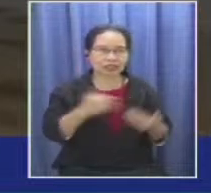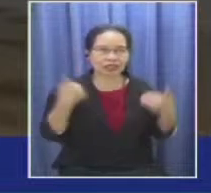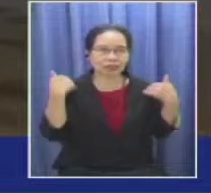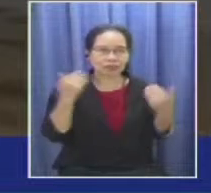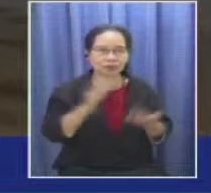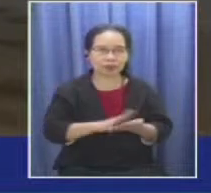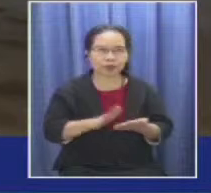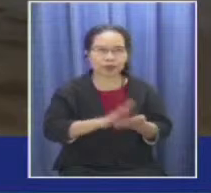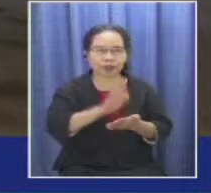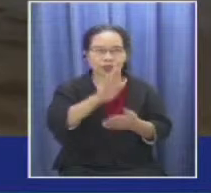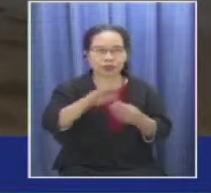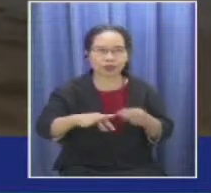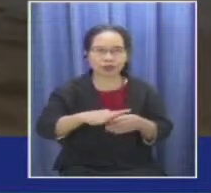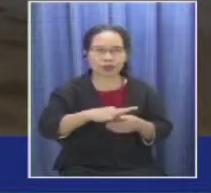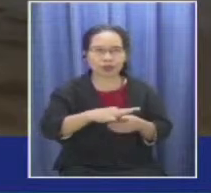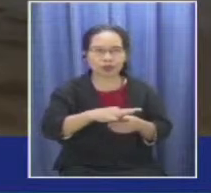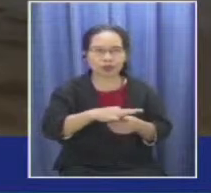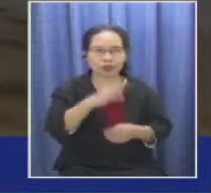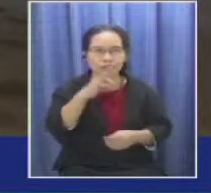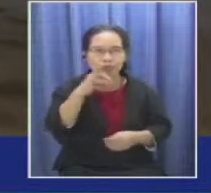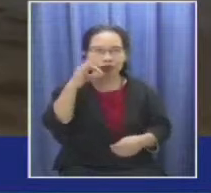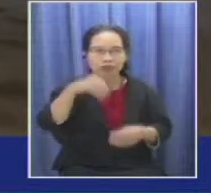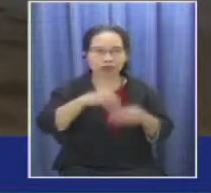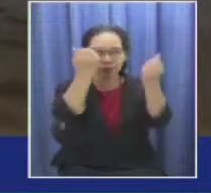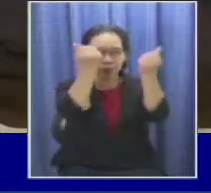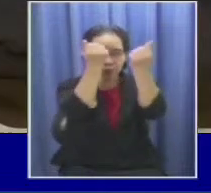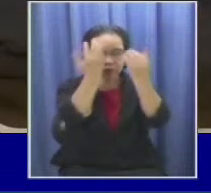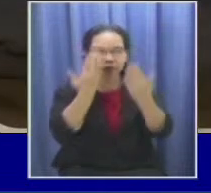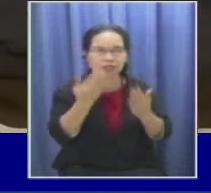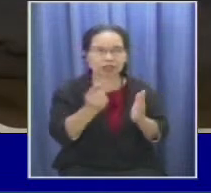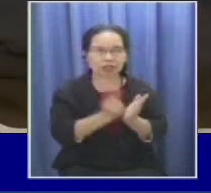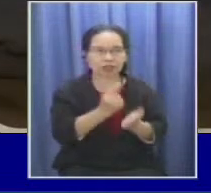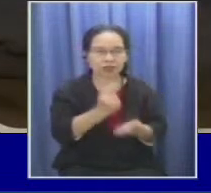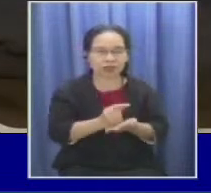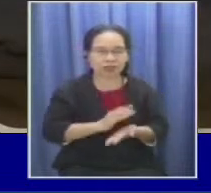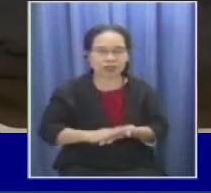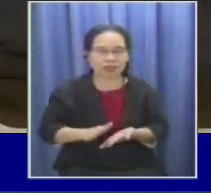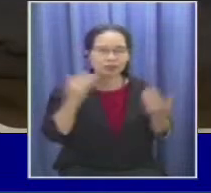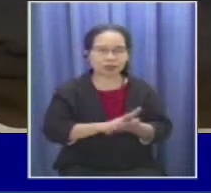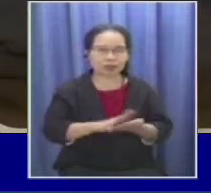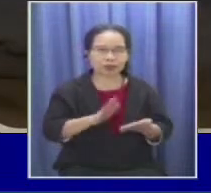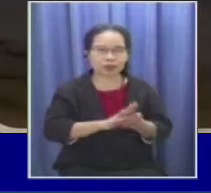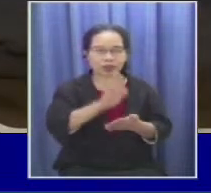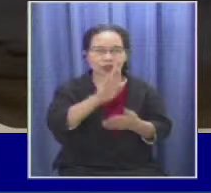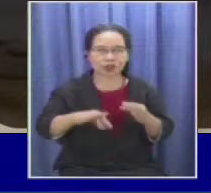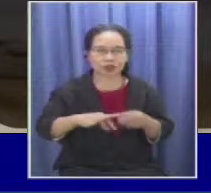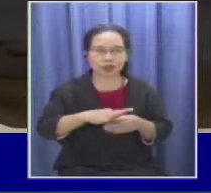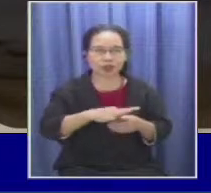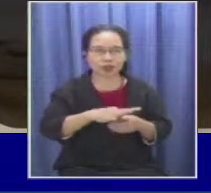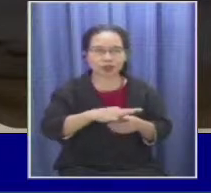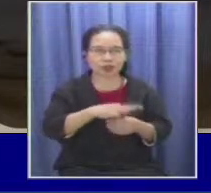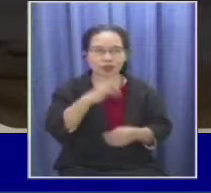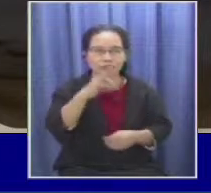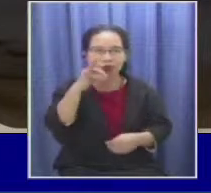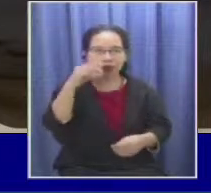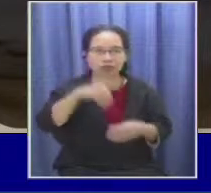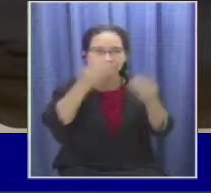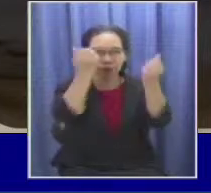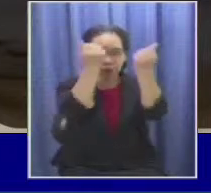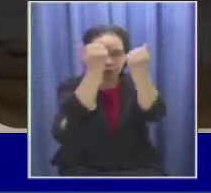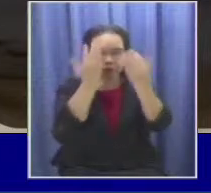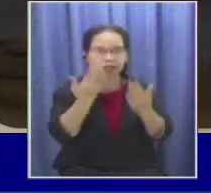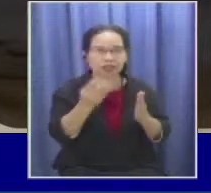adwene mu wiea na ode aye adwuma yankenkan 1 Peter 1 verse 22 Petro ngomedikati ba ko ntuma de mienu